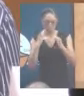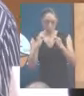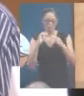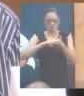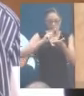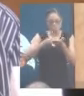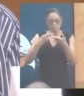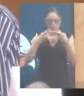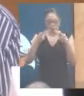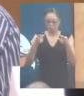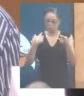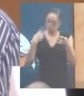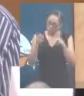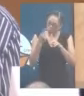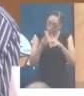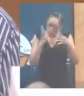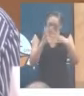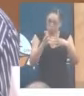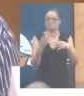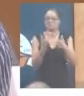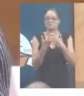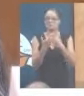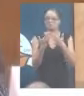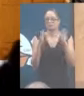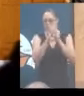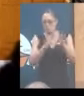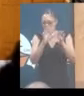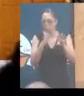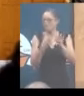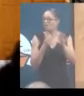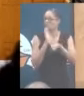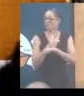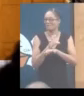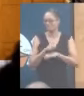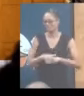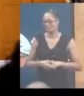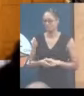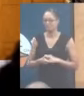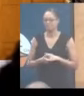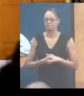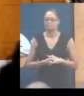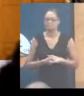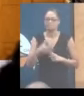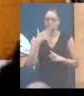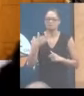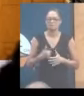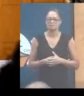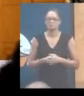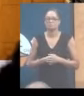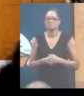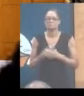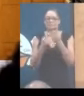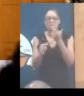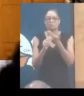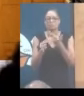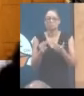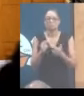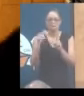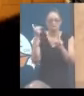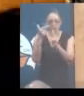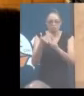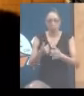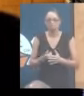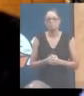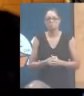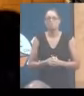faire la transparence et de combattre l'obscurantisme. Voilà. Merci beaucoup. Est-ce qu'il y a une réponse? Bien, Monsieur